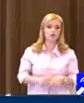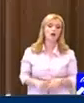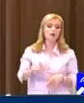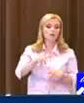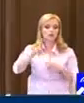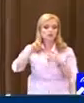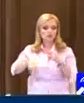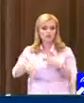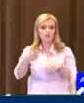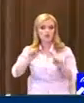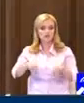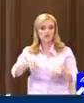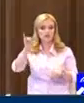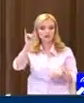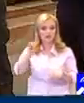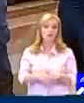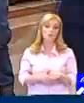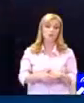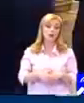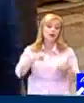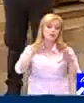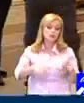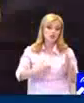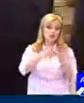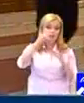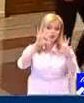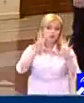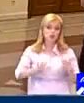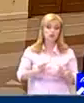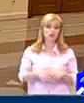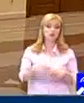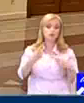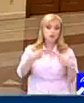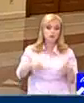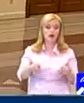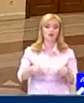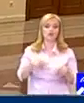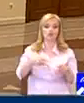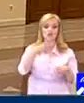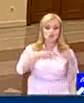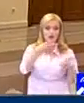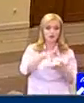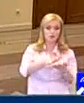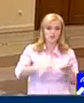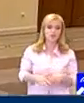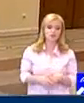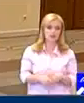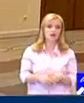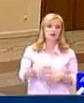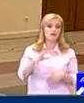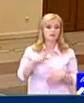la consecințele cele mai ireparabile. Decizia Curții Constituționale este un alt demers politic din partea persoanelor care